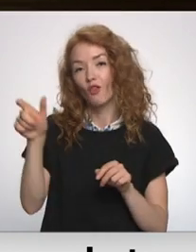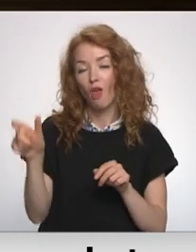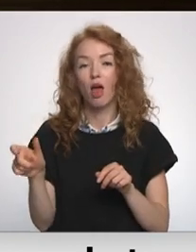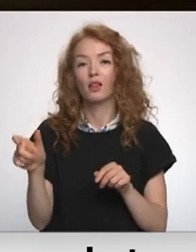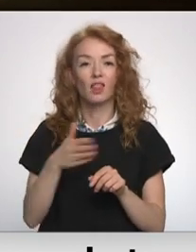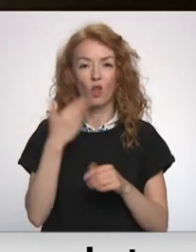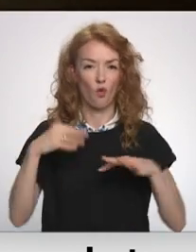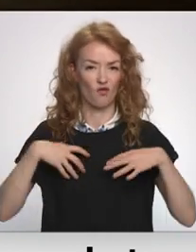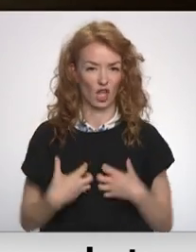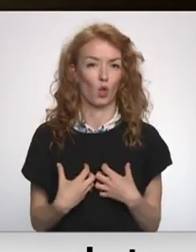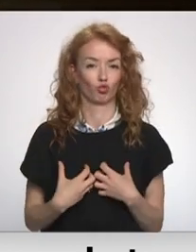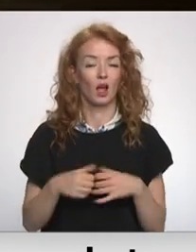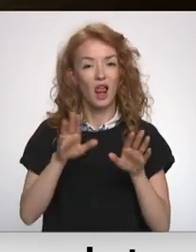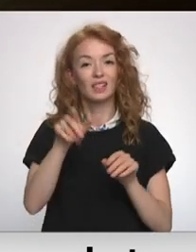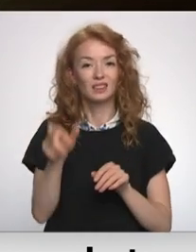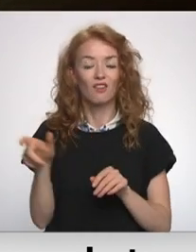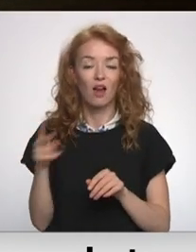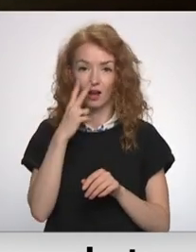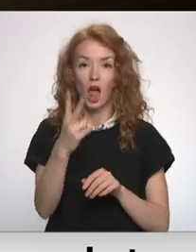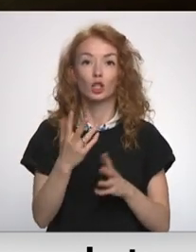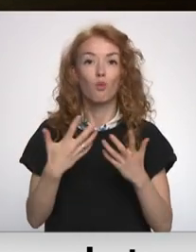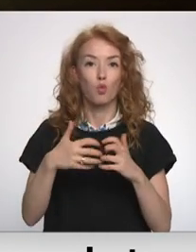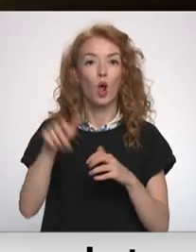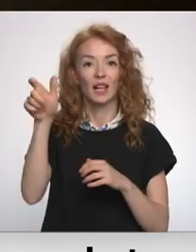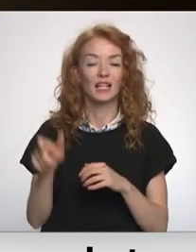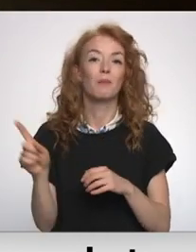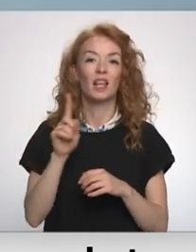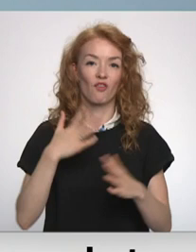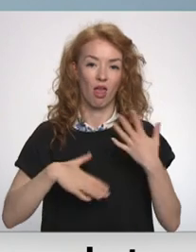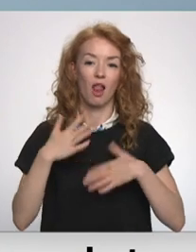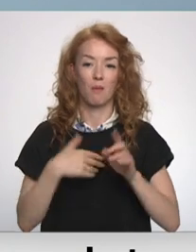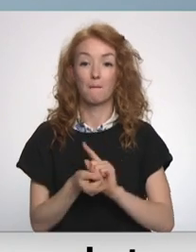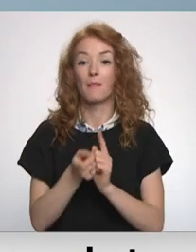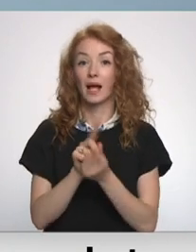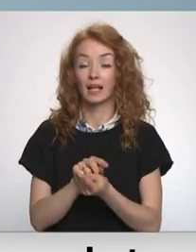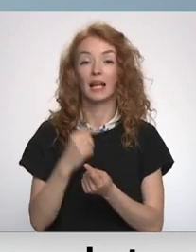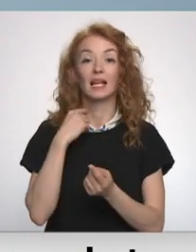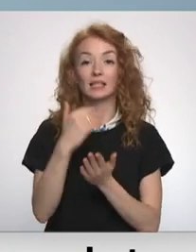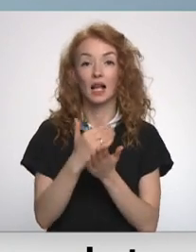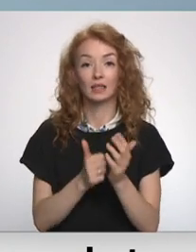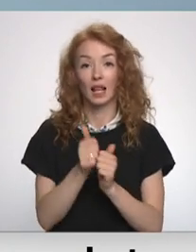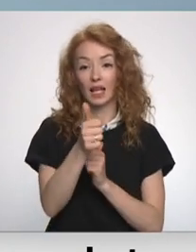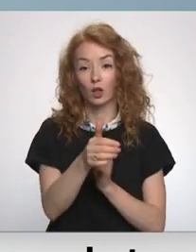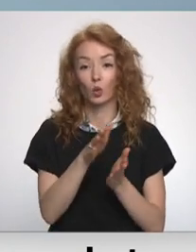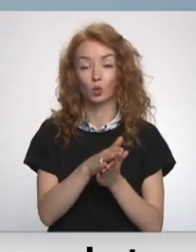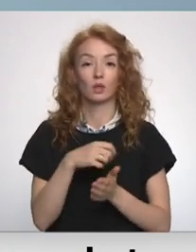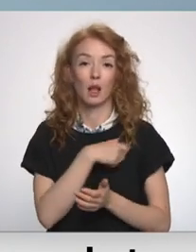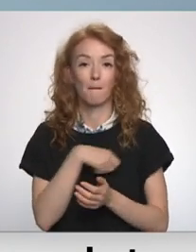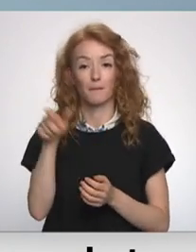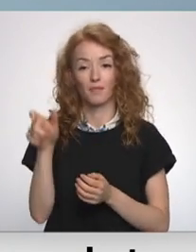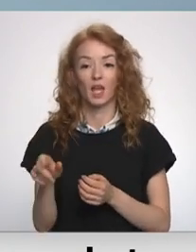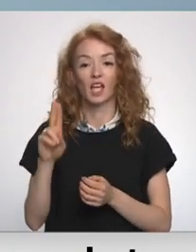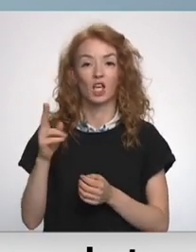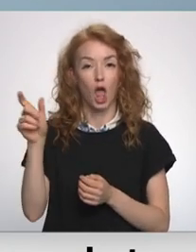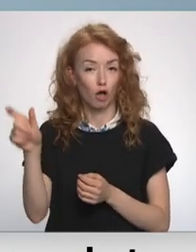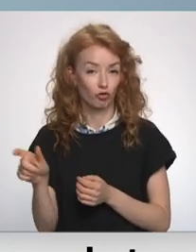nav vīlušies, lai cilvēki redz, ka politiķiem ir vēlme mainīt. Rīgas saraksta līdera būs domas deputāta Antoņina